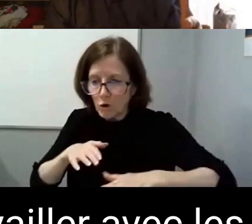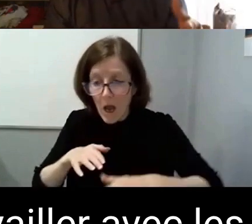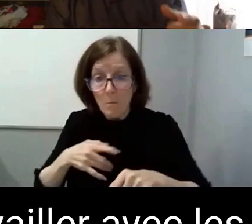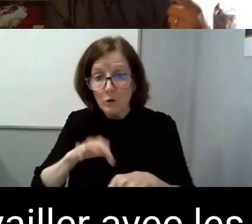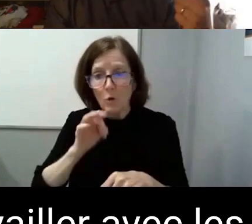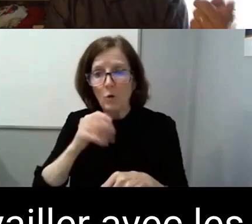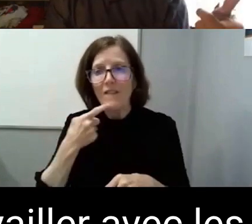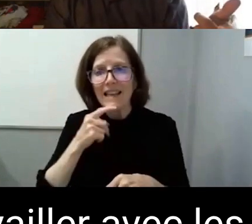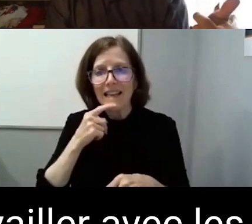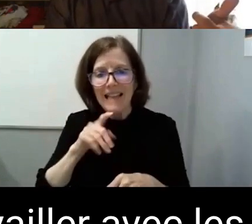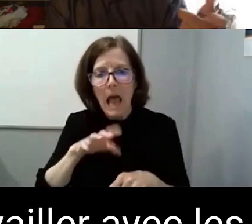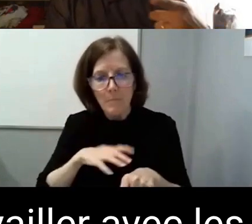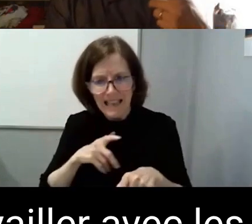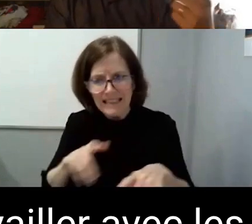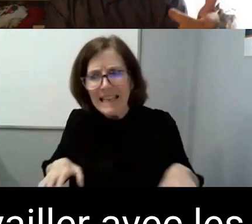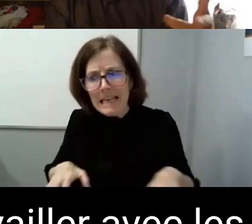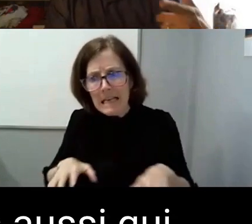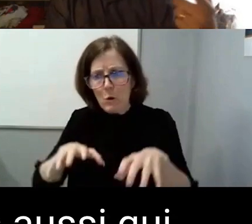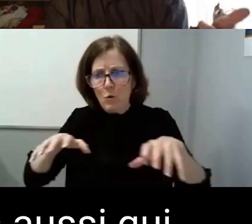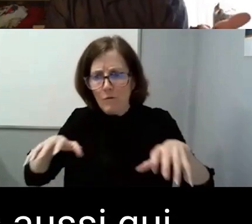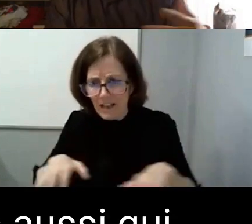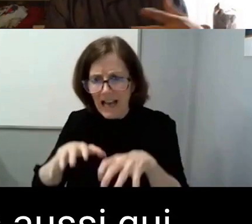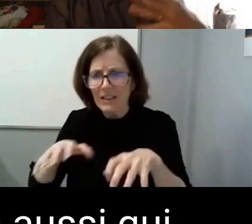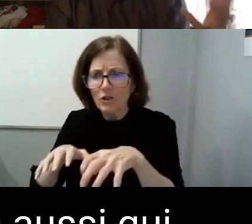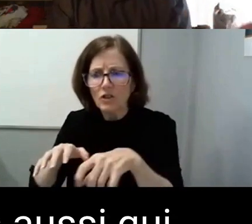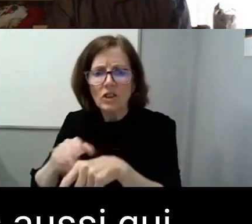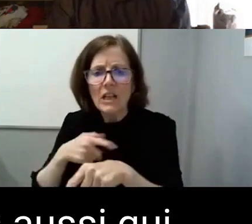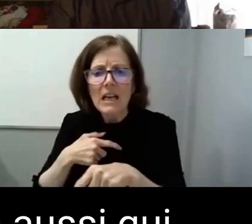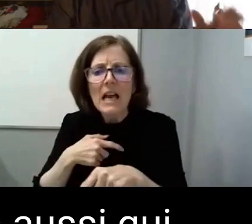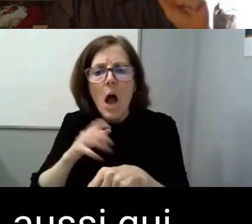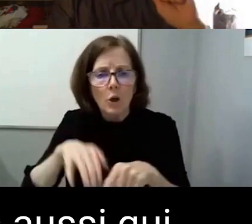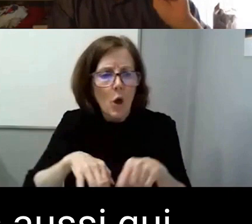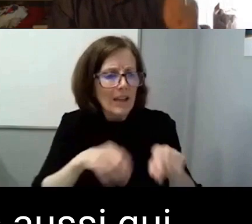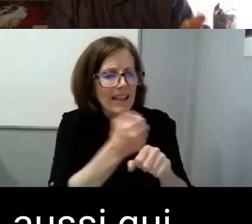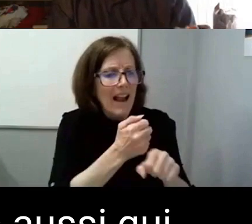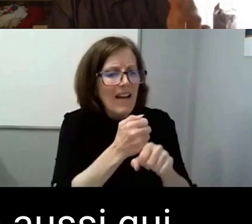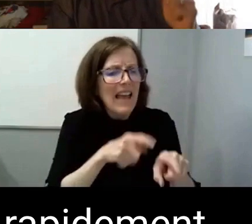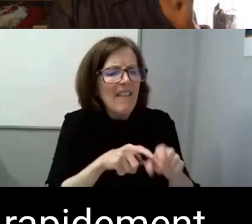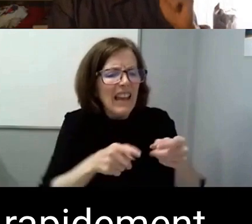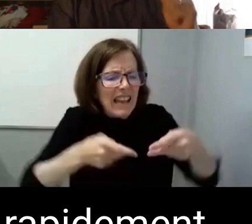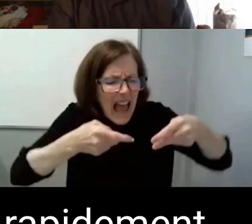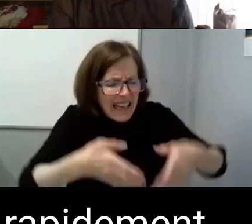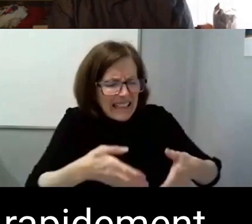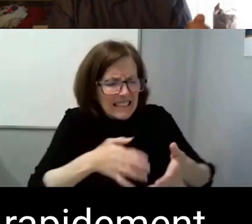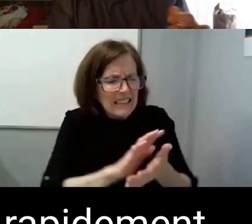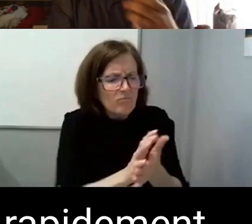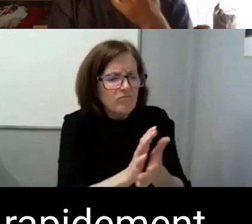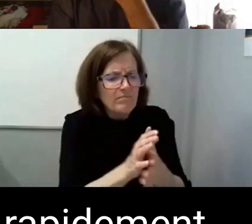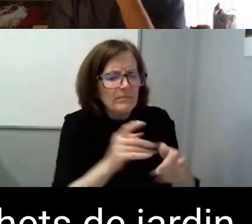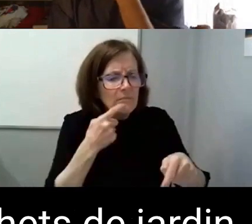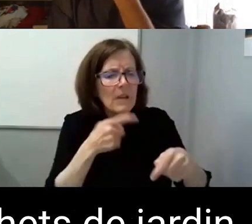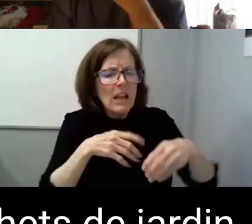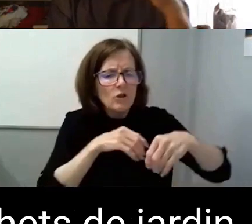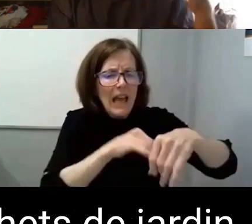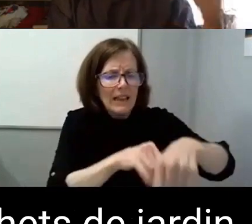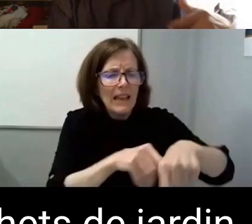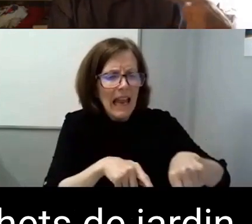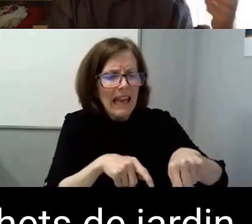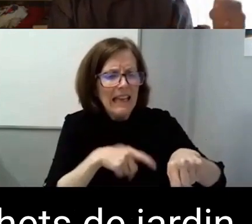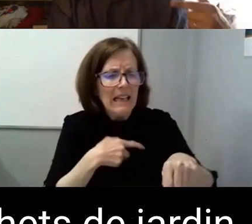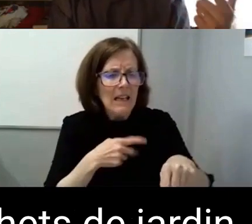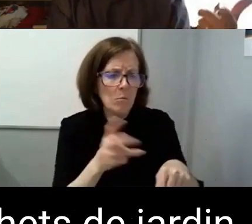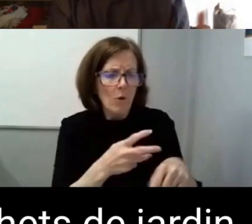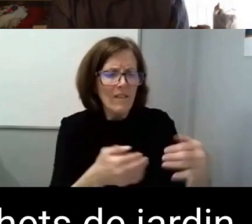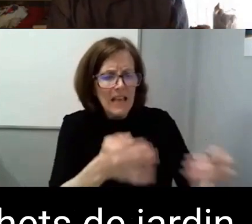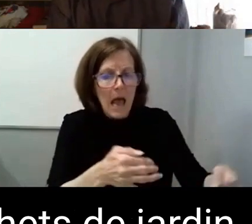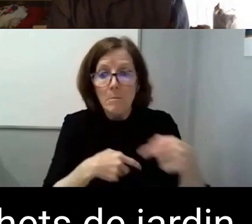plus fastidieux que de travailler avec les résidus du jardin qui sont abondants, mais aussi qui produisent des champignons rapidement. Tu sais, je trouve ça le fun comme gestion